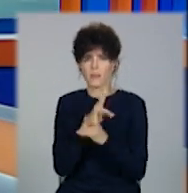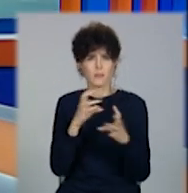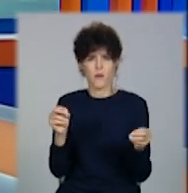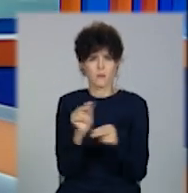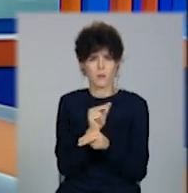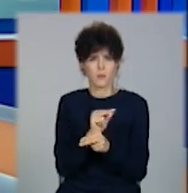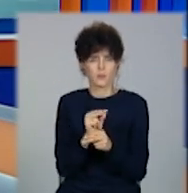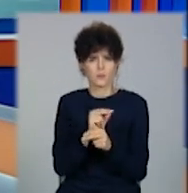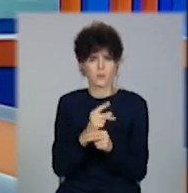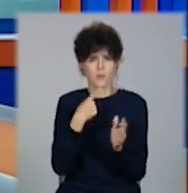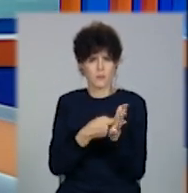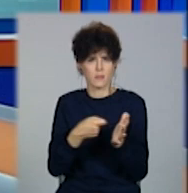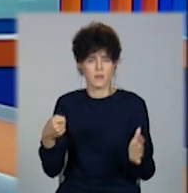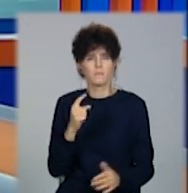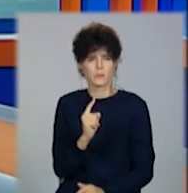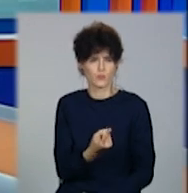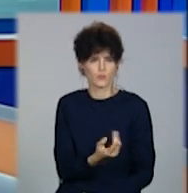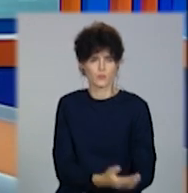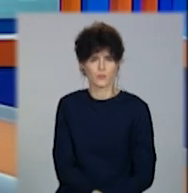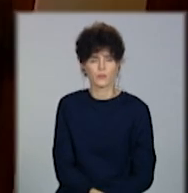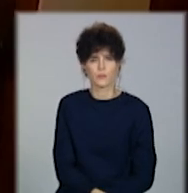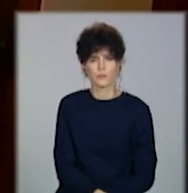Чому, з'ясовували наші кореспонденти.